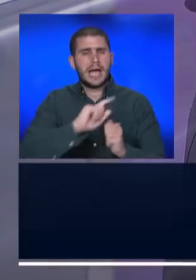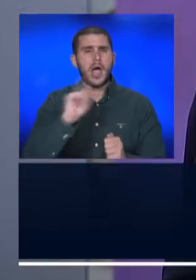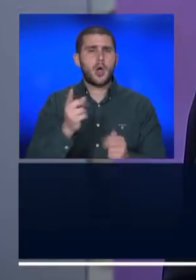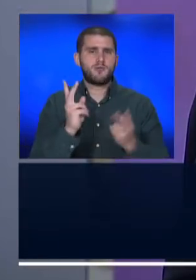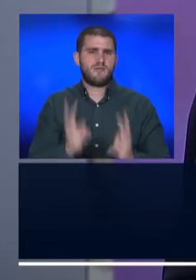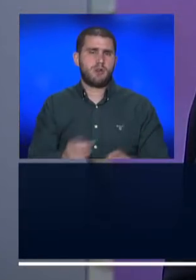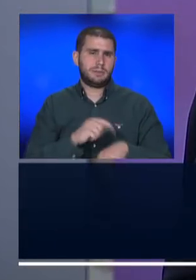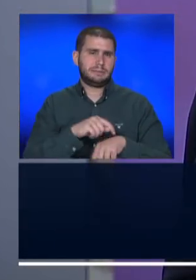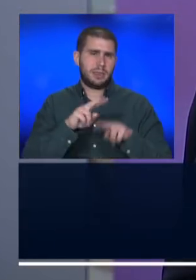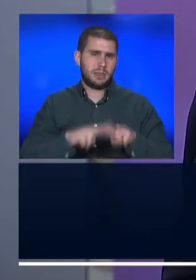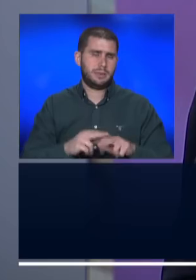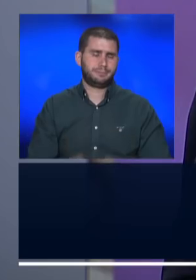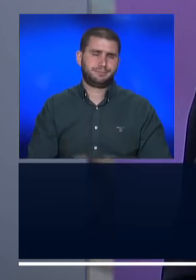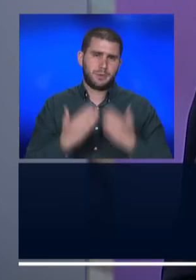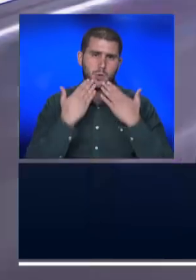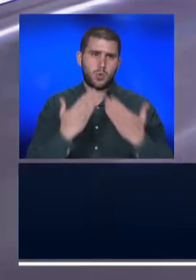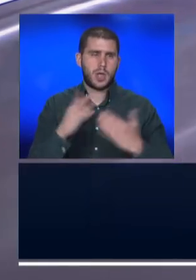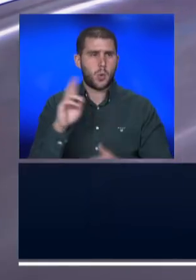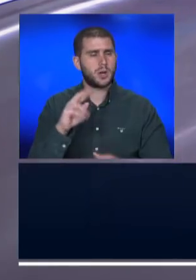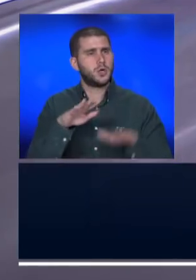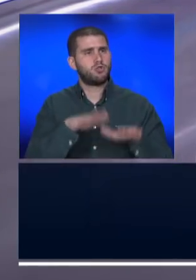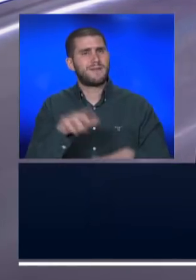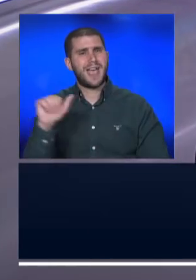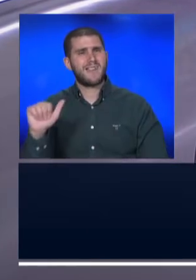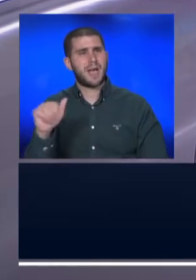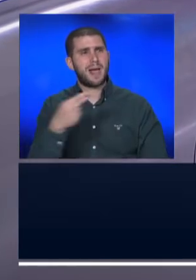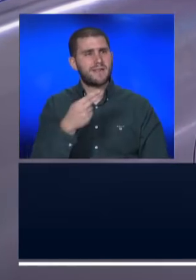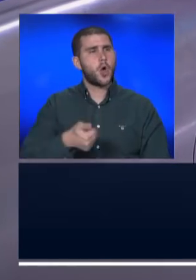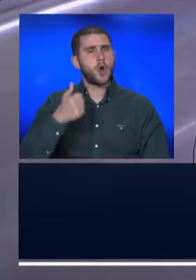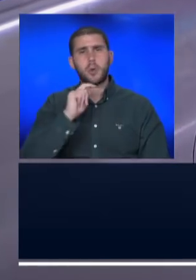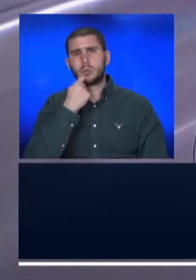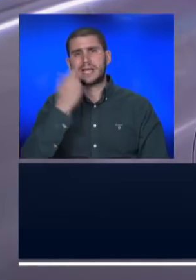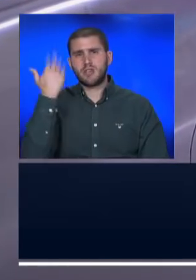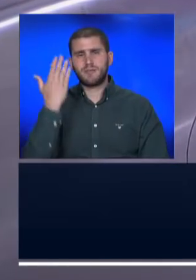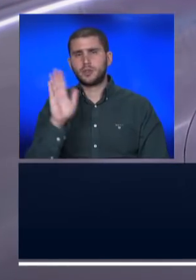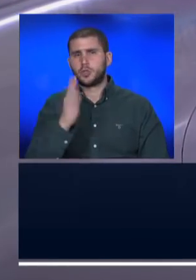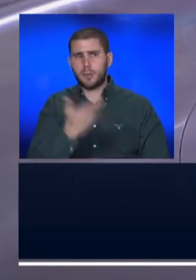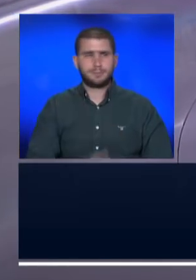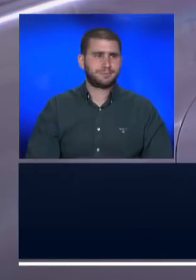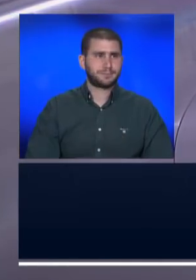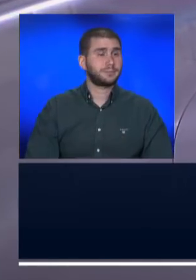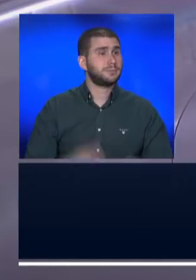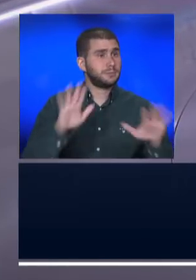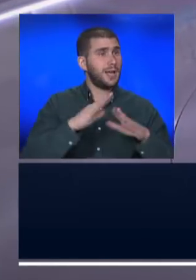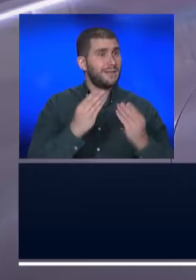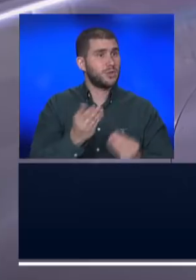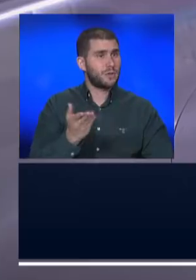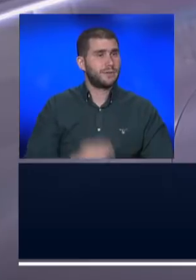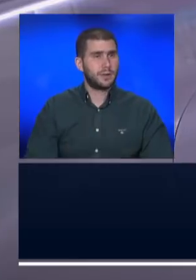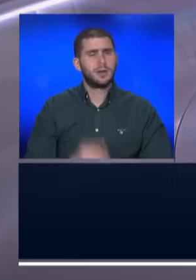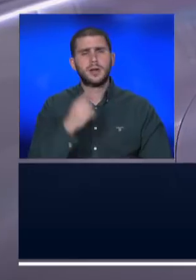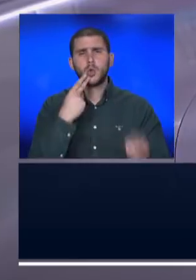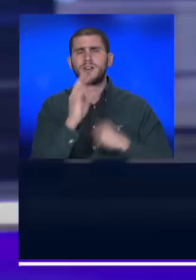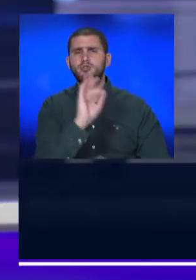רועי. לצדך יושב אפרים הלוי, ראש המוסד לשעבר. שלום אפרים. ערב טוב. ערב טוב לך. התייחסות שלך לצפון לפני